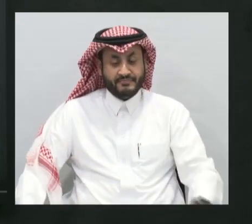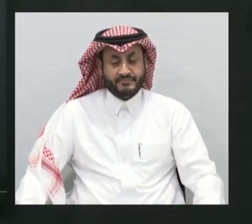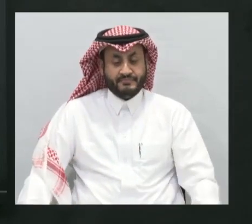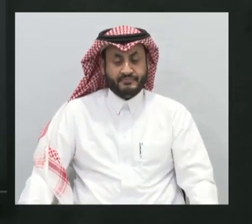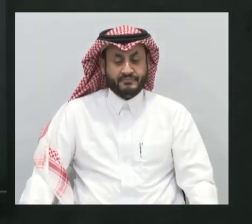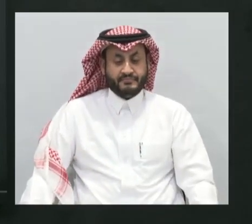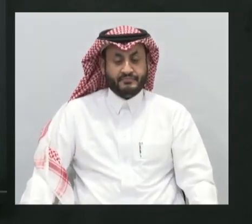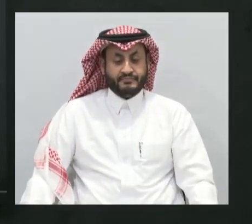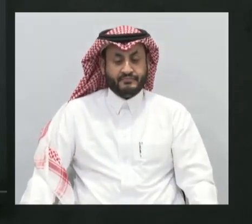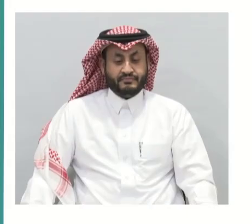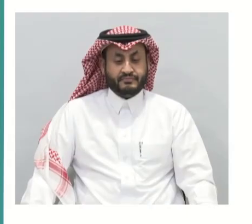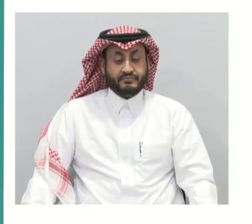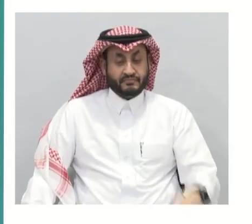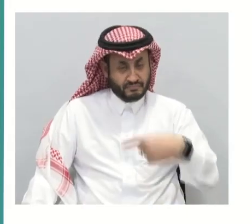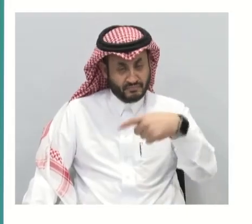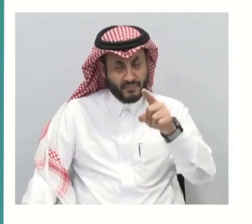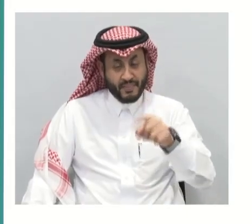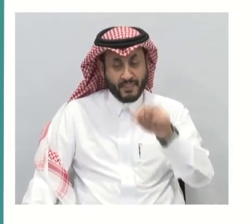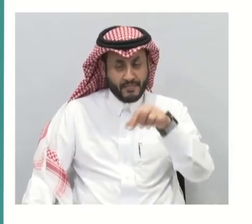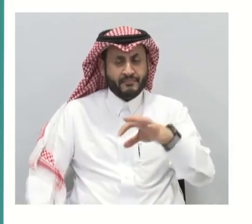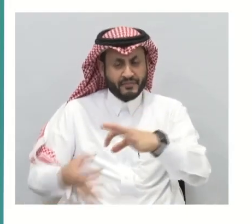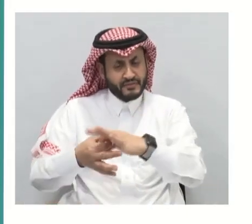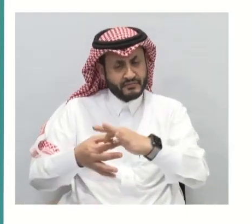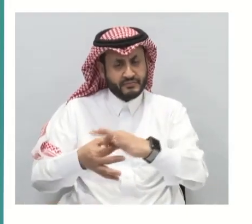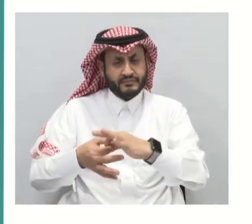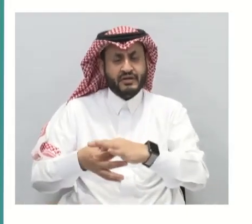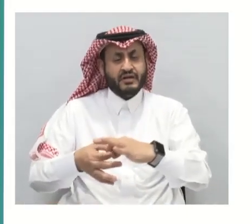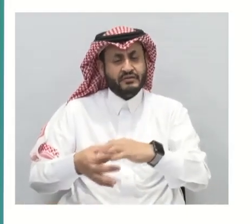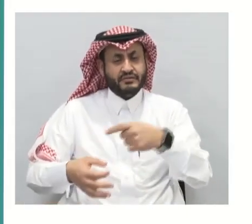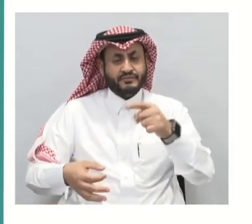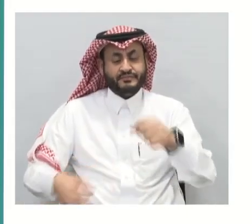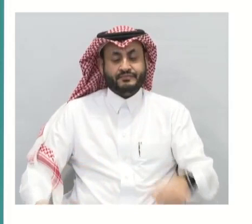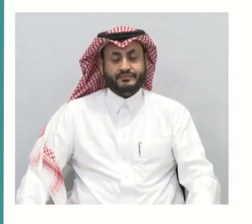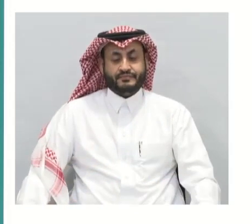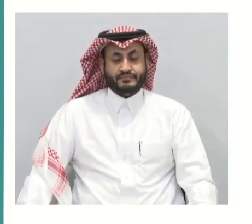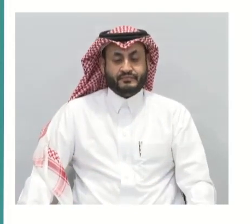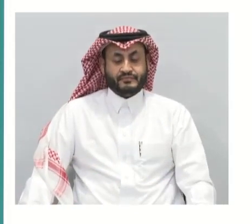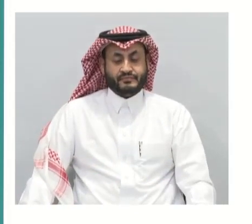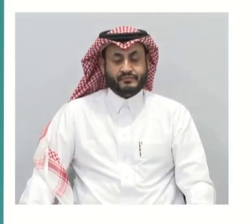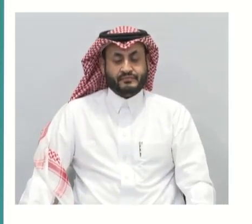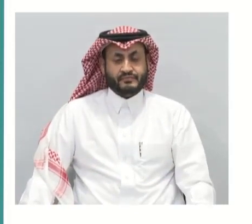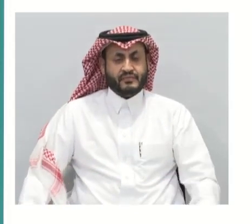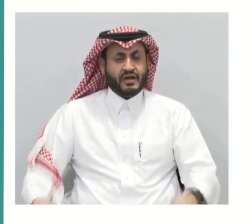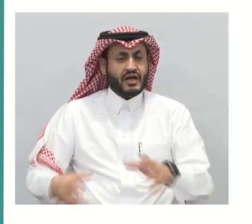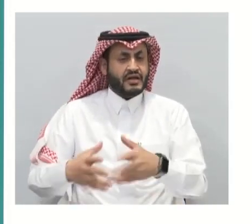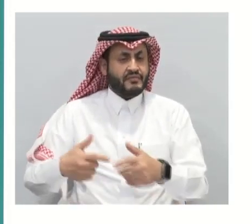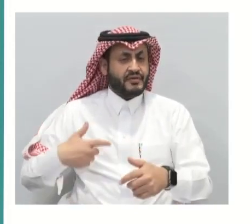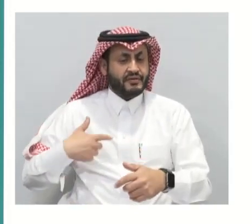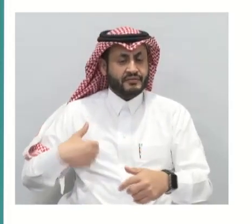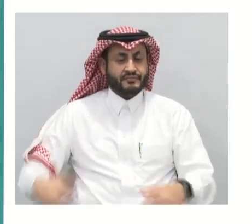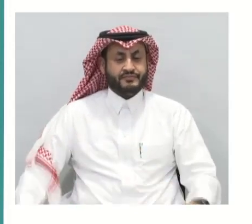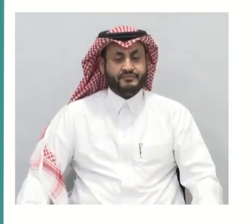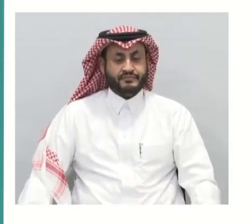معا نعم نعم ستان مرتبطتان معا تعرف او يتم